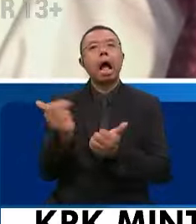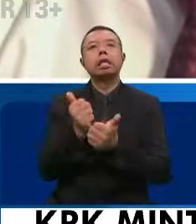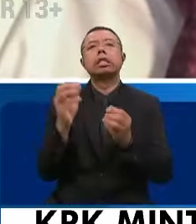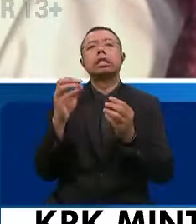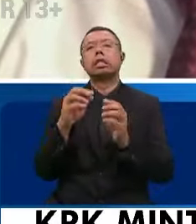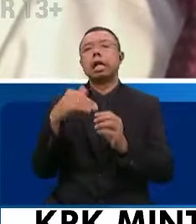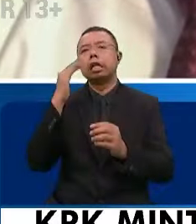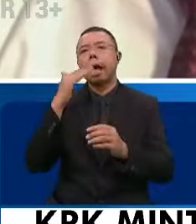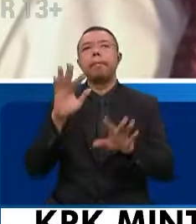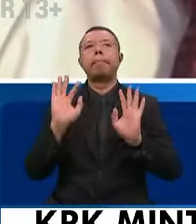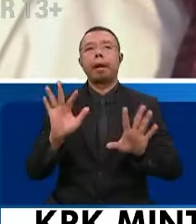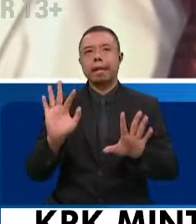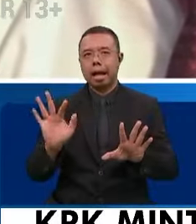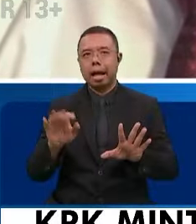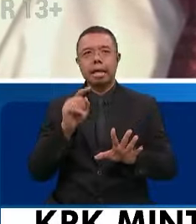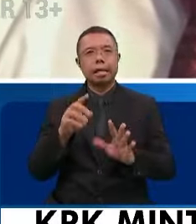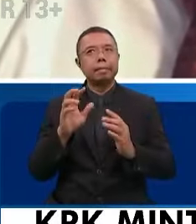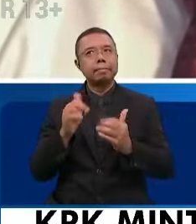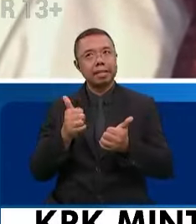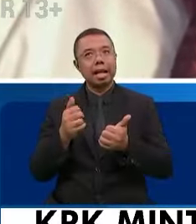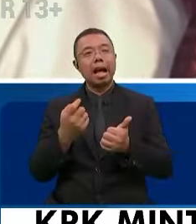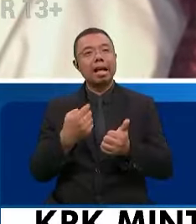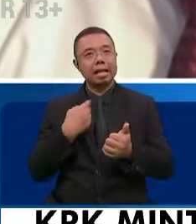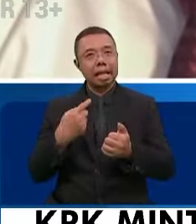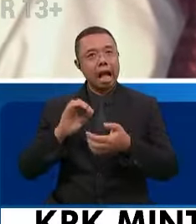cukup lumayan banyak. Sehingga ini bisa juga dilakukan